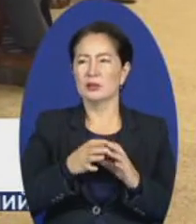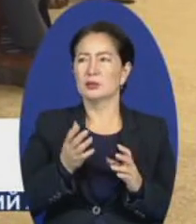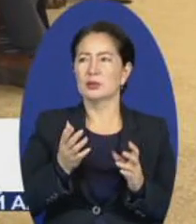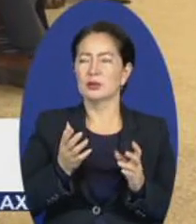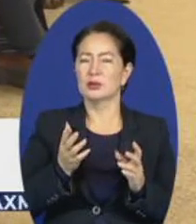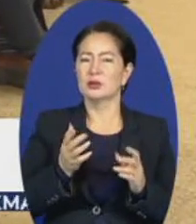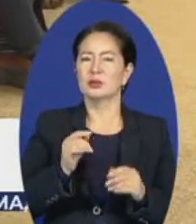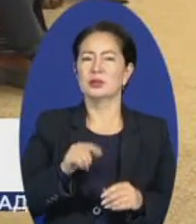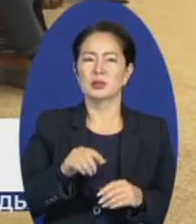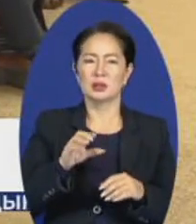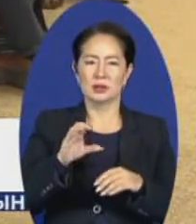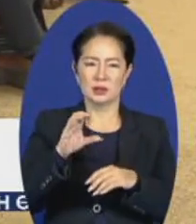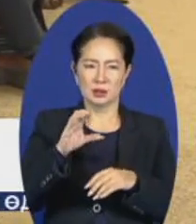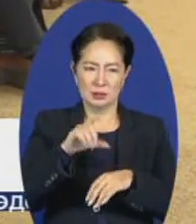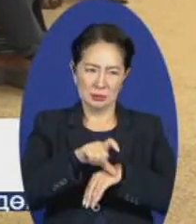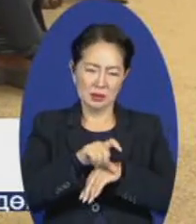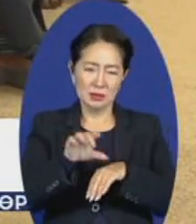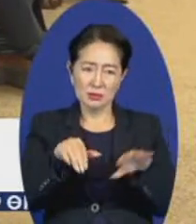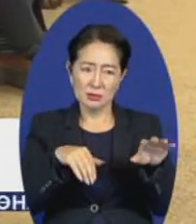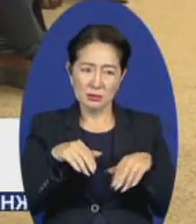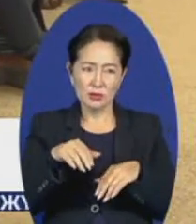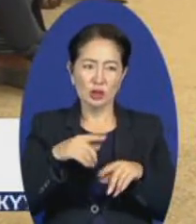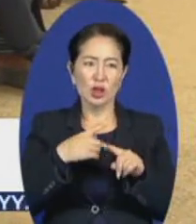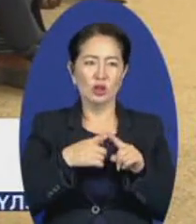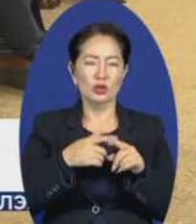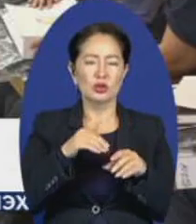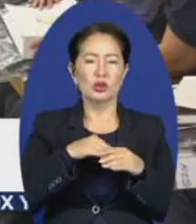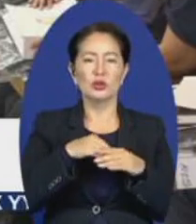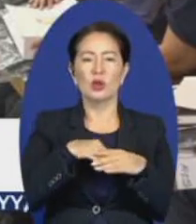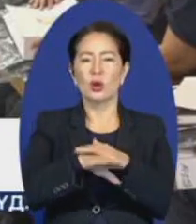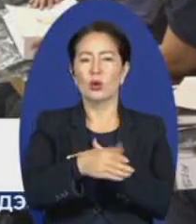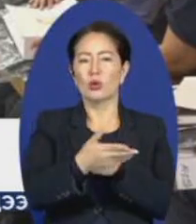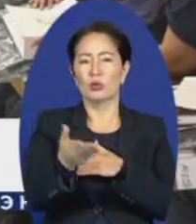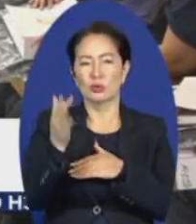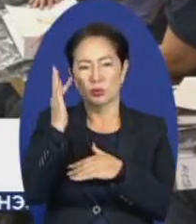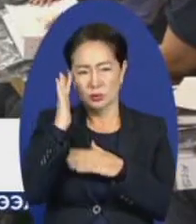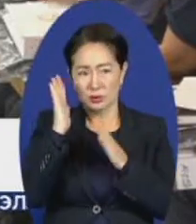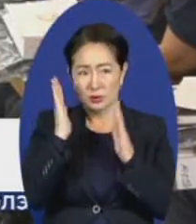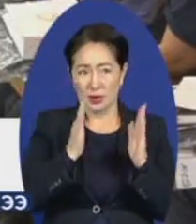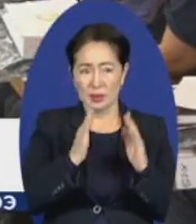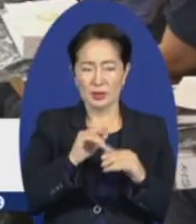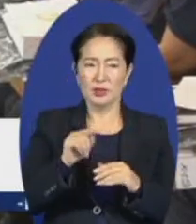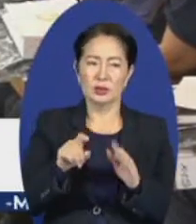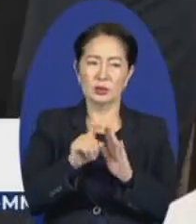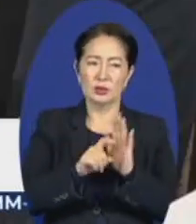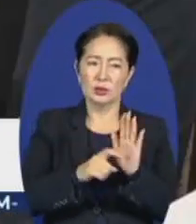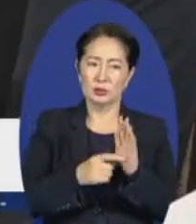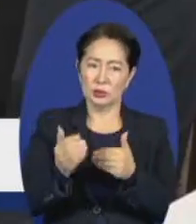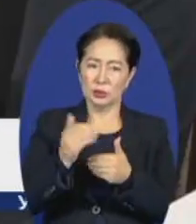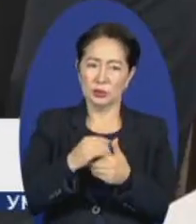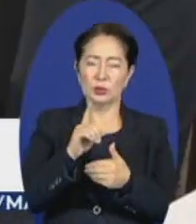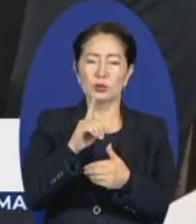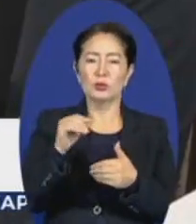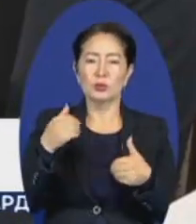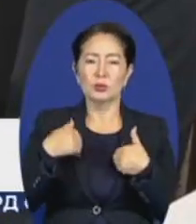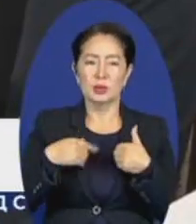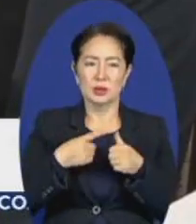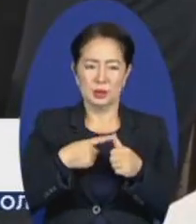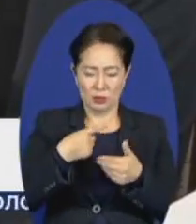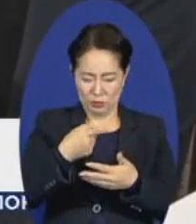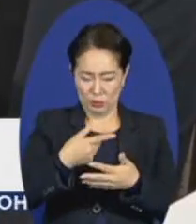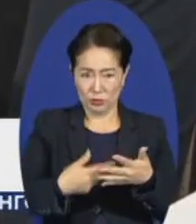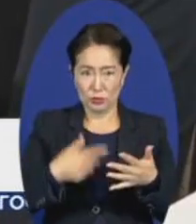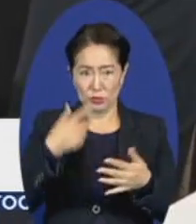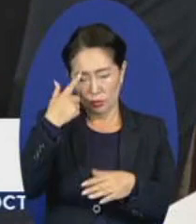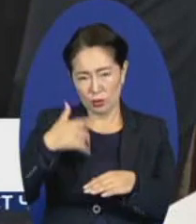яам тамгын газрууд салбар үрийн мэрэгжилтнийг хөдөө орон нутгад илгээх бодлогод онцгойлон анхаарч байна. Энэ хөтөлбөрт хамрагдахаар 100 гаруй багш